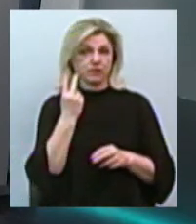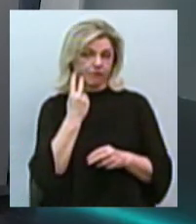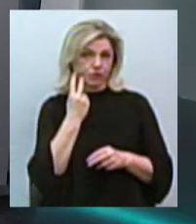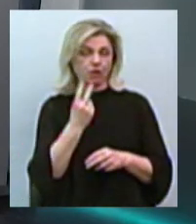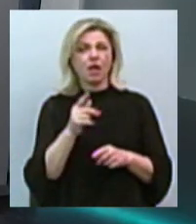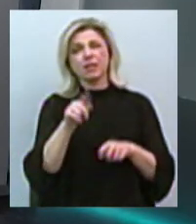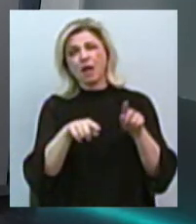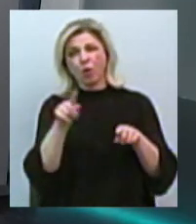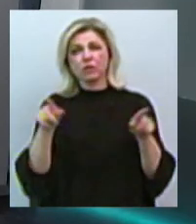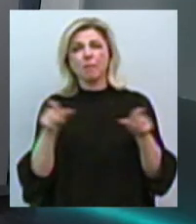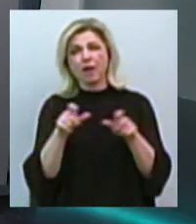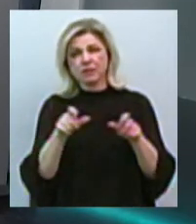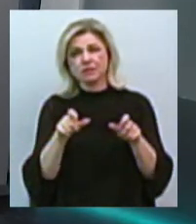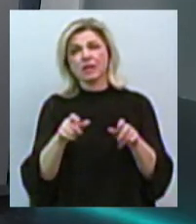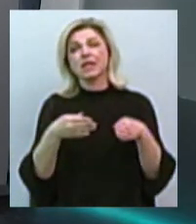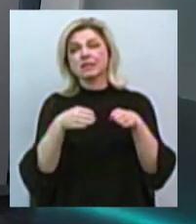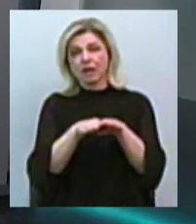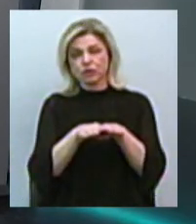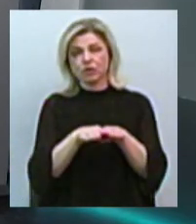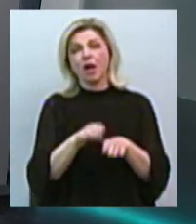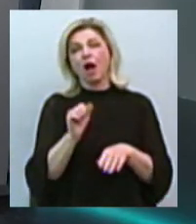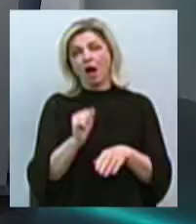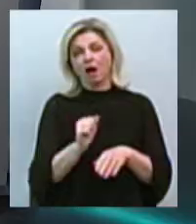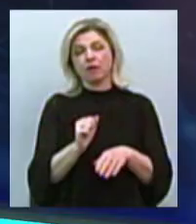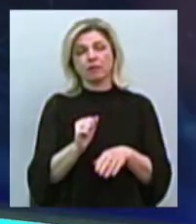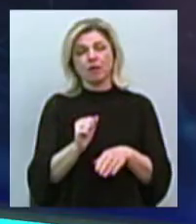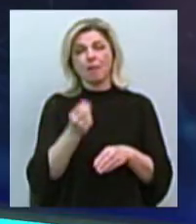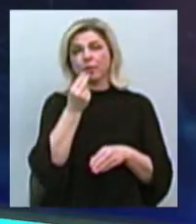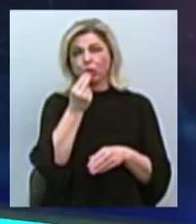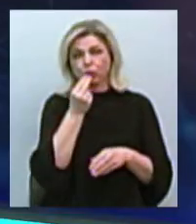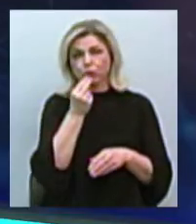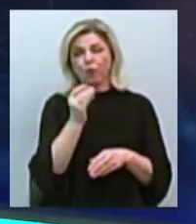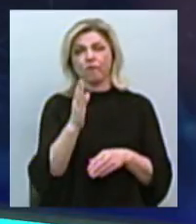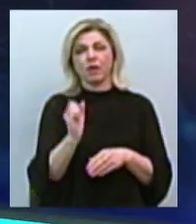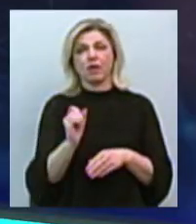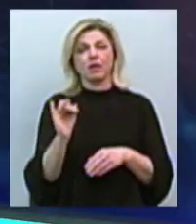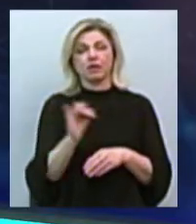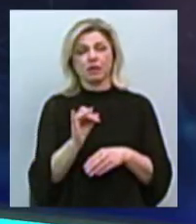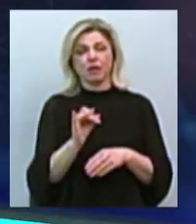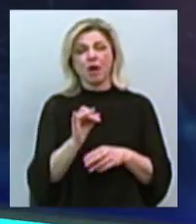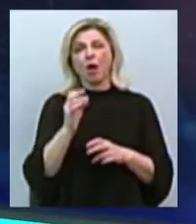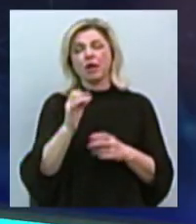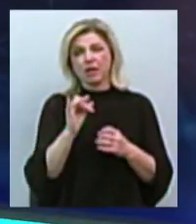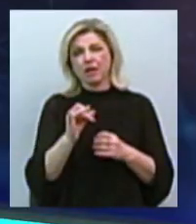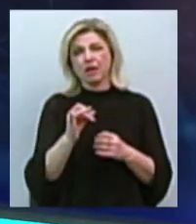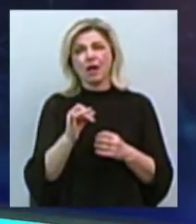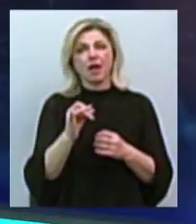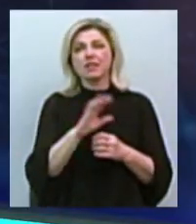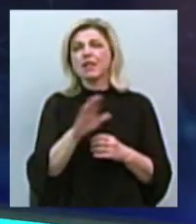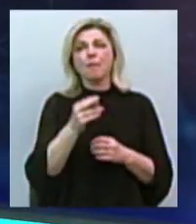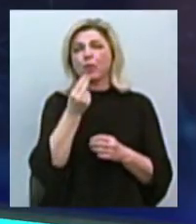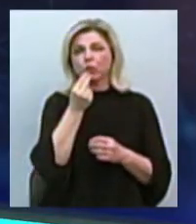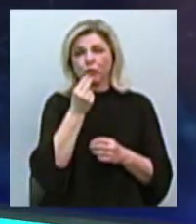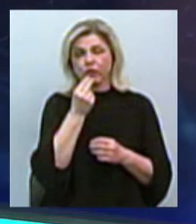деякі магазинчики чи лавки зачинені, але і продуктова, і промислова, промтоварна